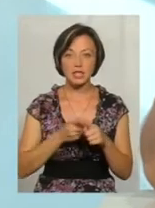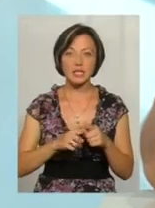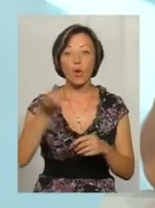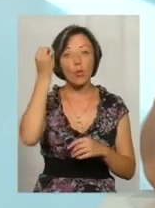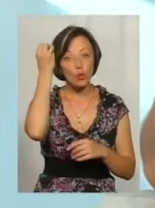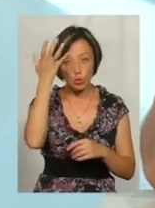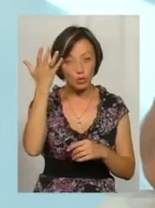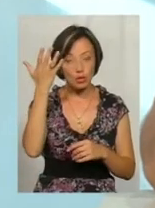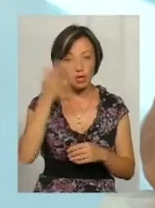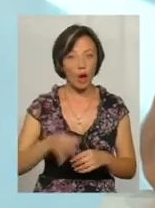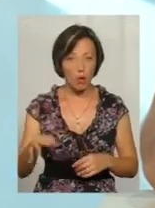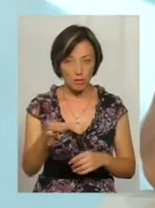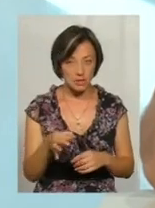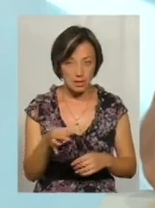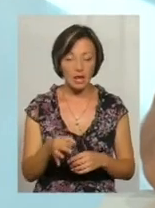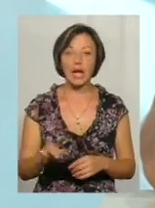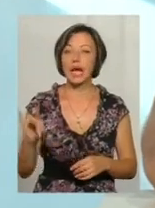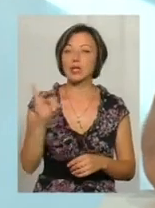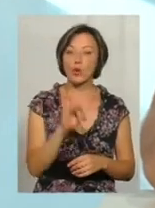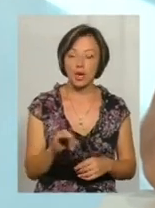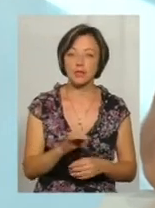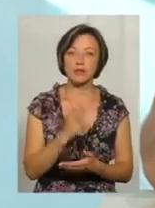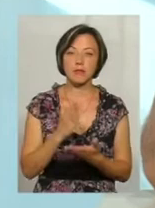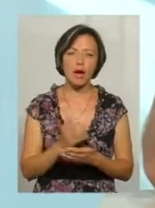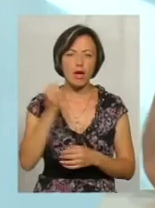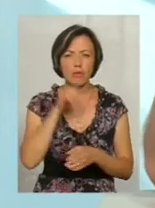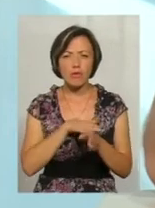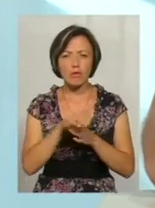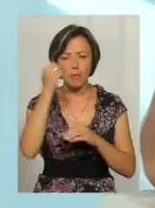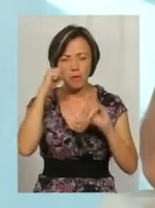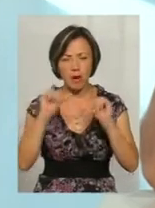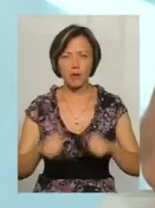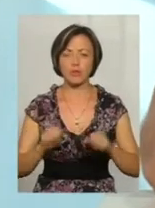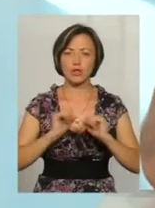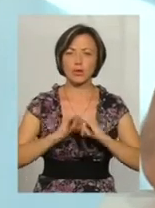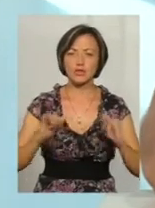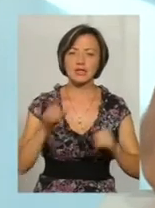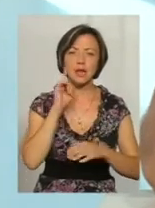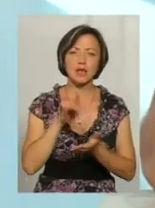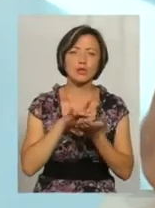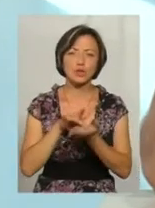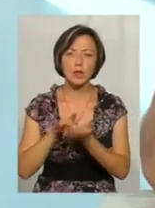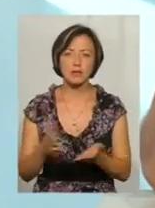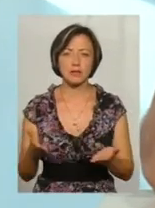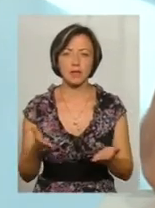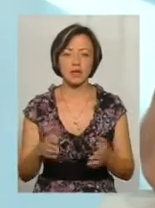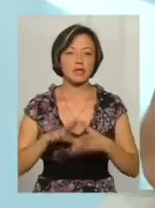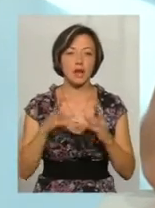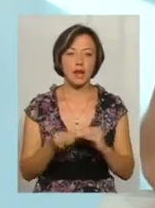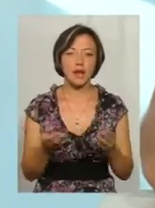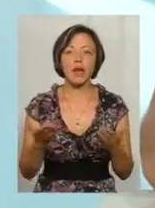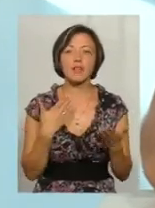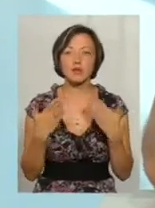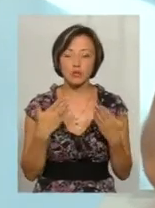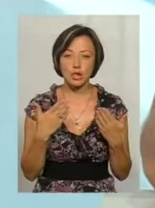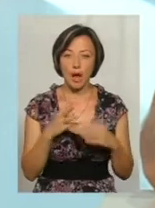культурна область. Вона історична, вона має купу пам'ятків. Ми можемо розвивати зелений туризм. Взагалі, яке